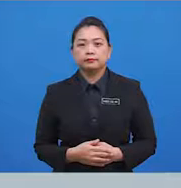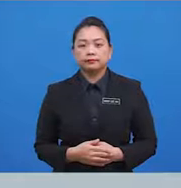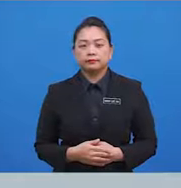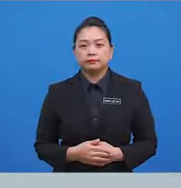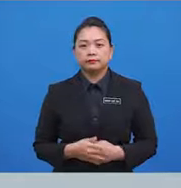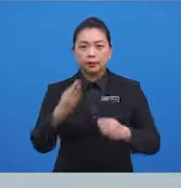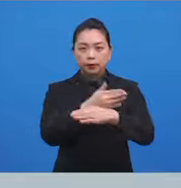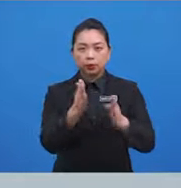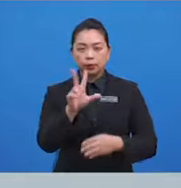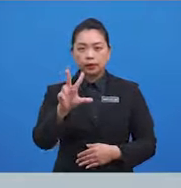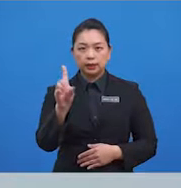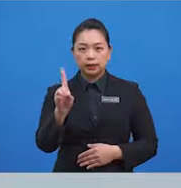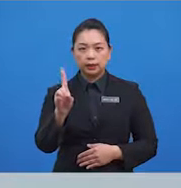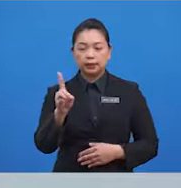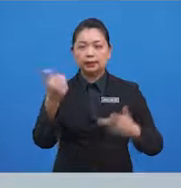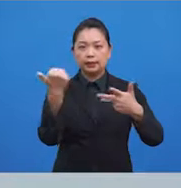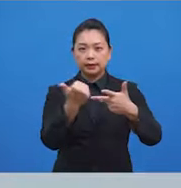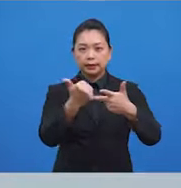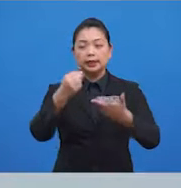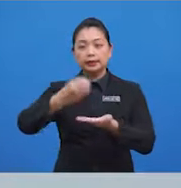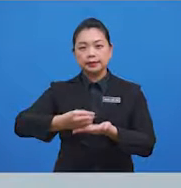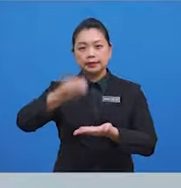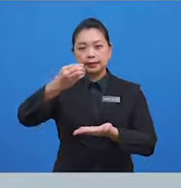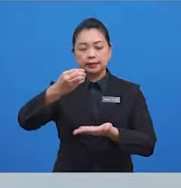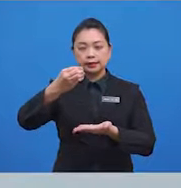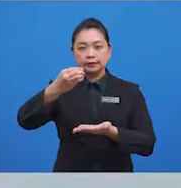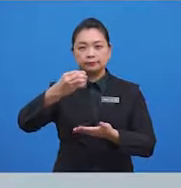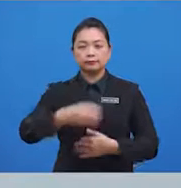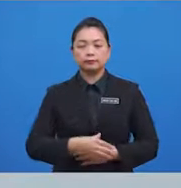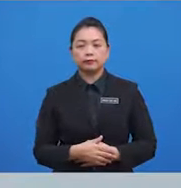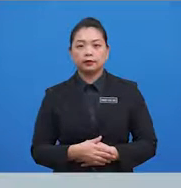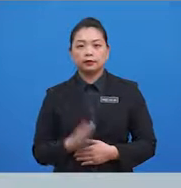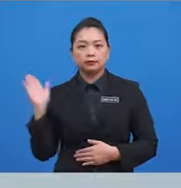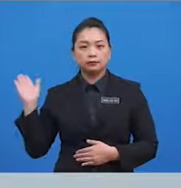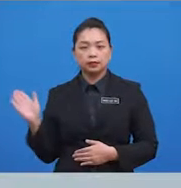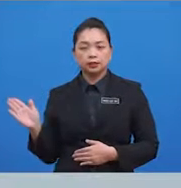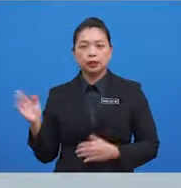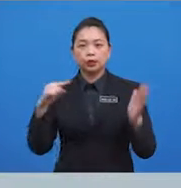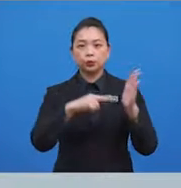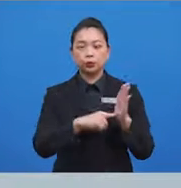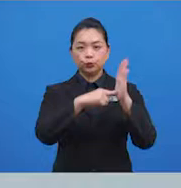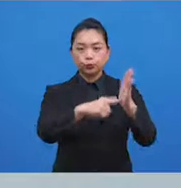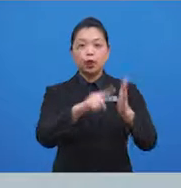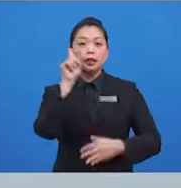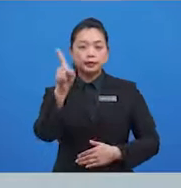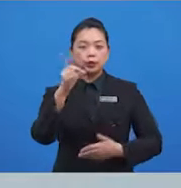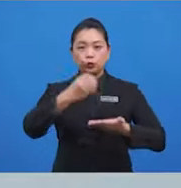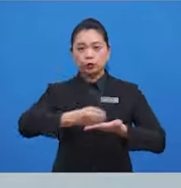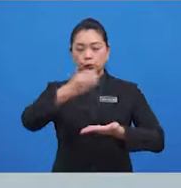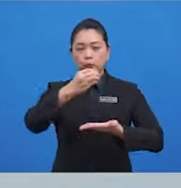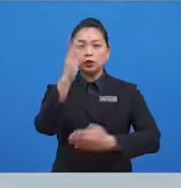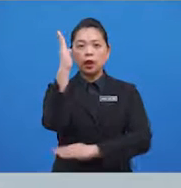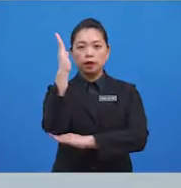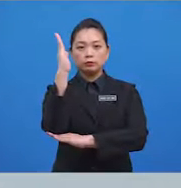Bentuk 3D yang ketiga ialah silinder. Pada paparan menunjukkan sebuah silinder